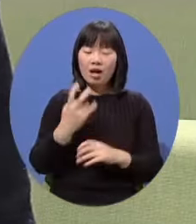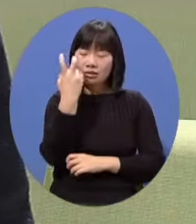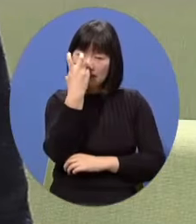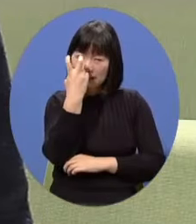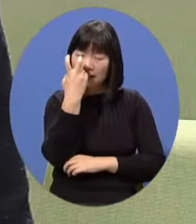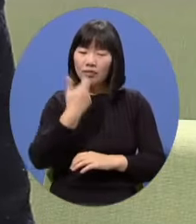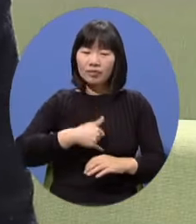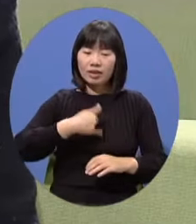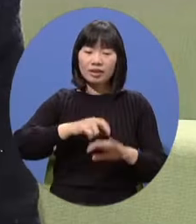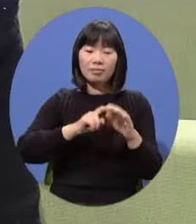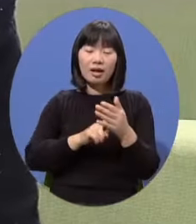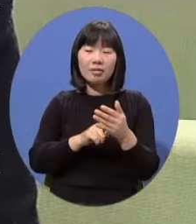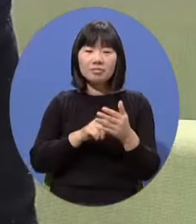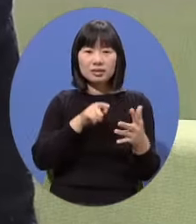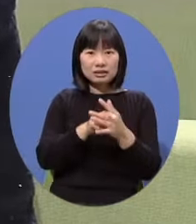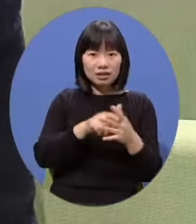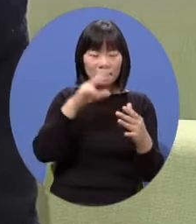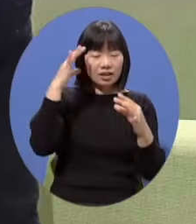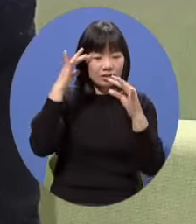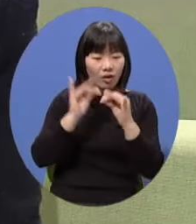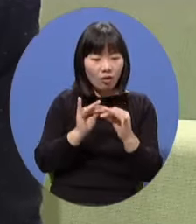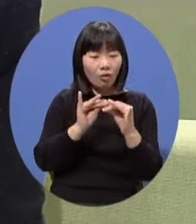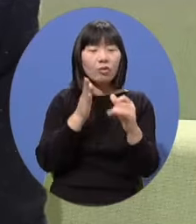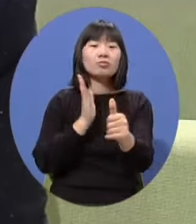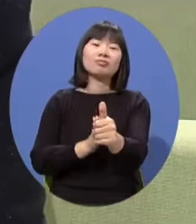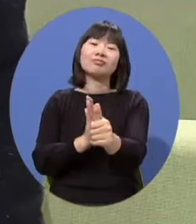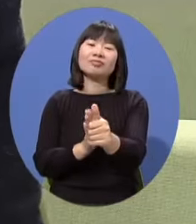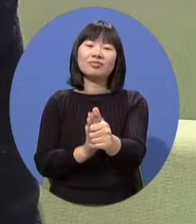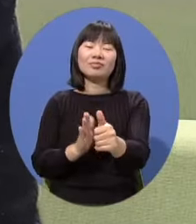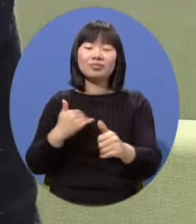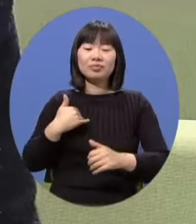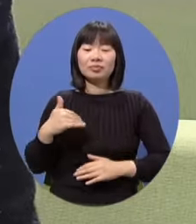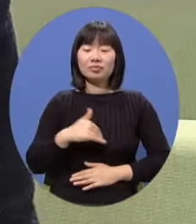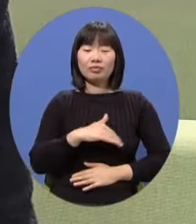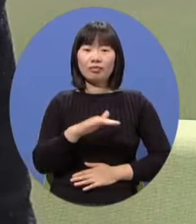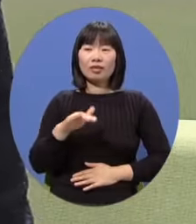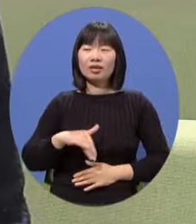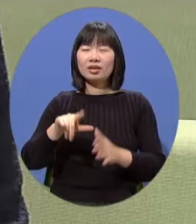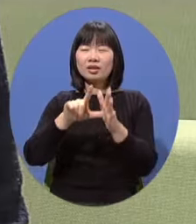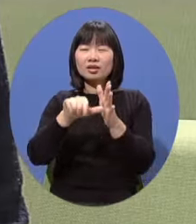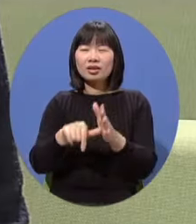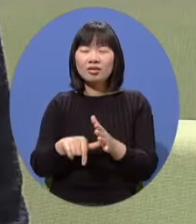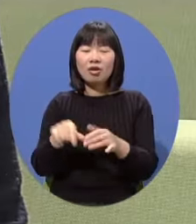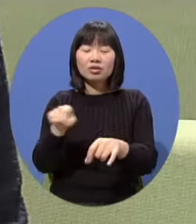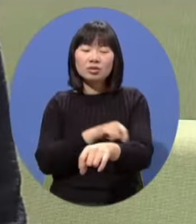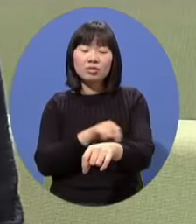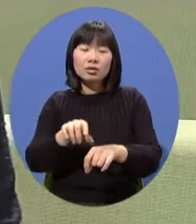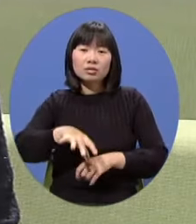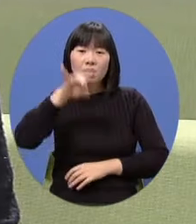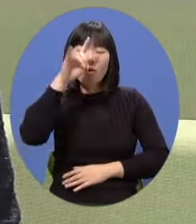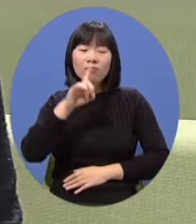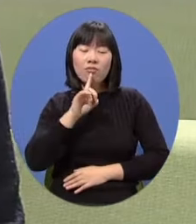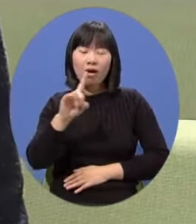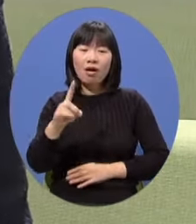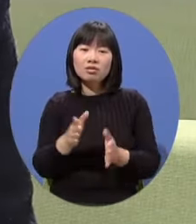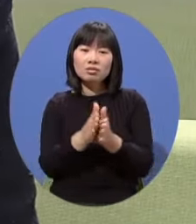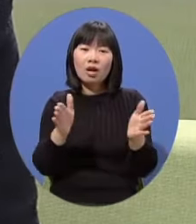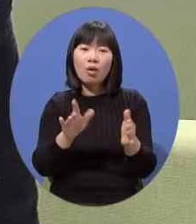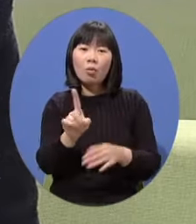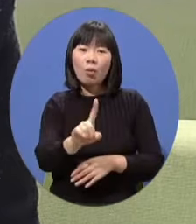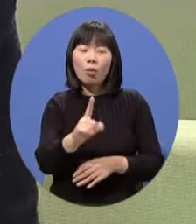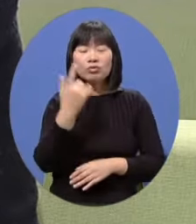아이의 마음을 좀 읽어주는 게 필요한데 우린 이럴 때 이제 특히 처음 말은 어떻게 하는 게